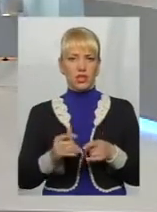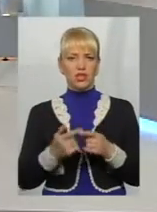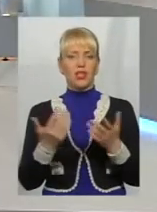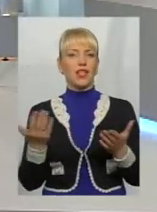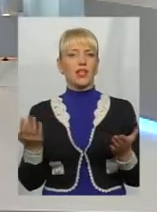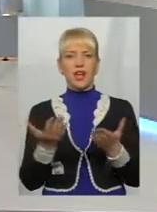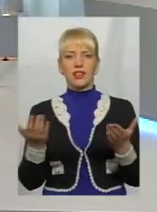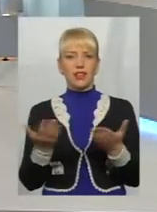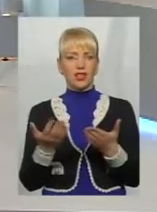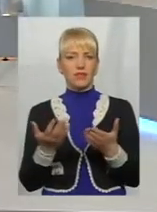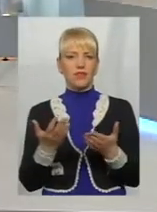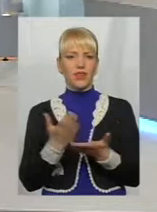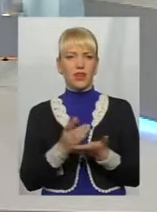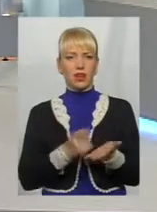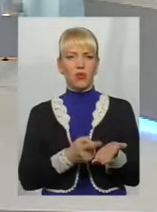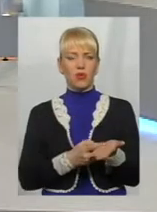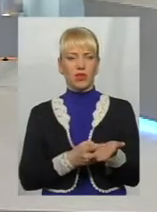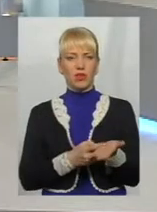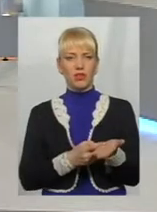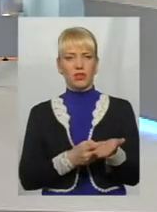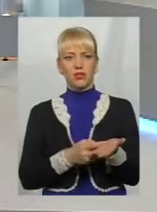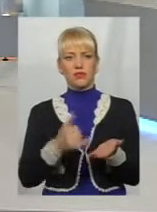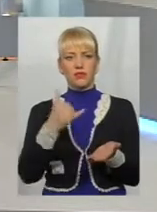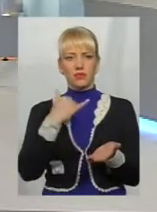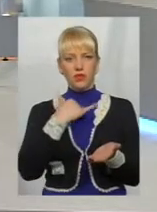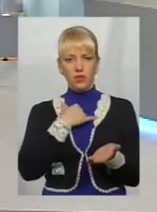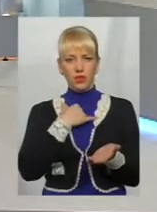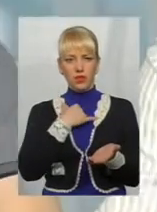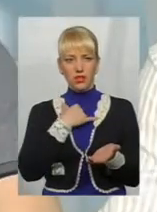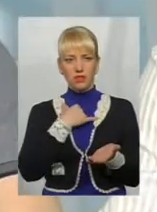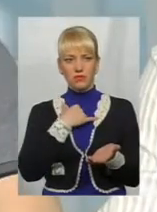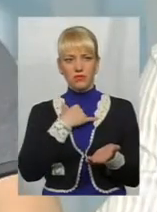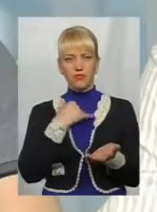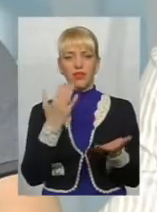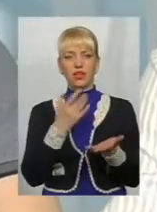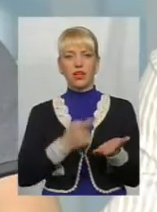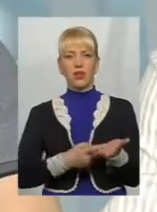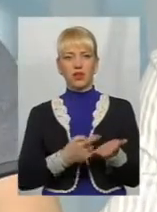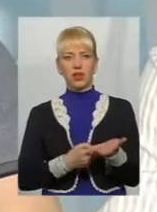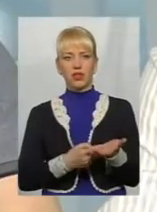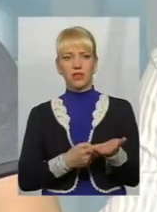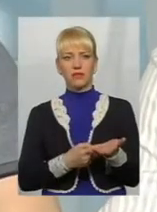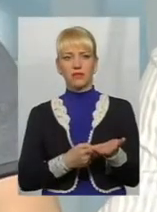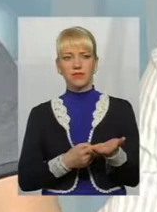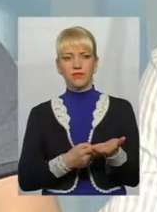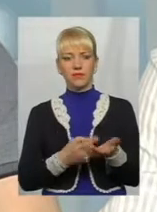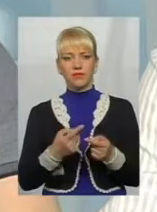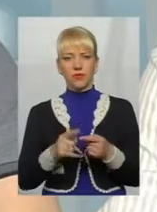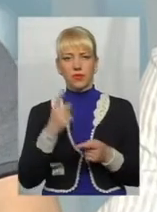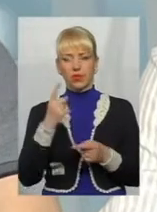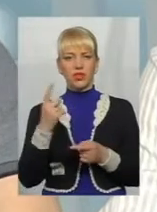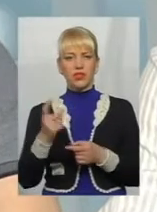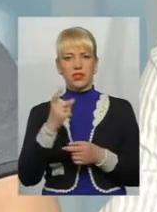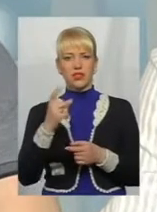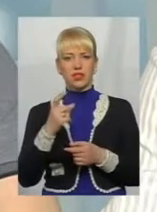Аргументи, які насамперед? Значить, у нас деякі аргументи, які одні з